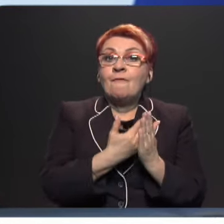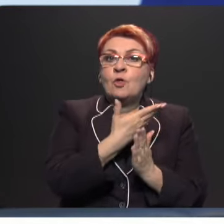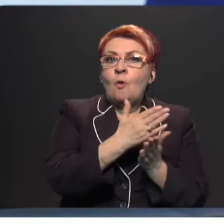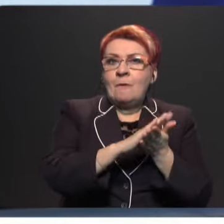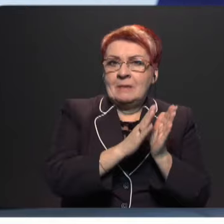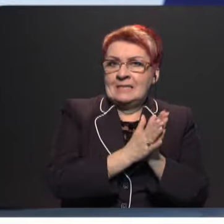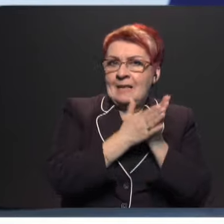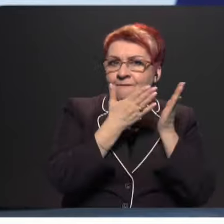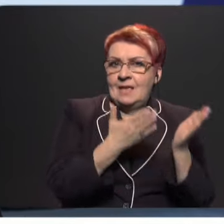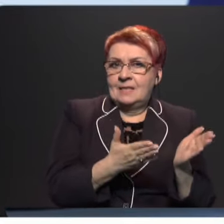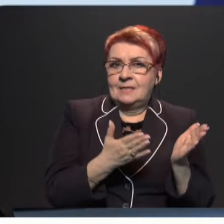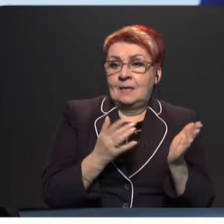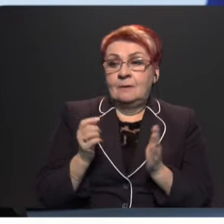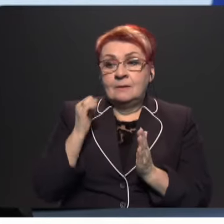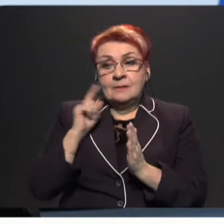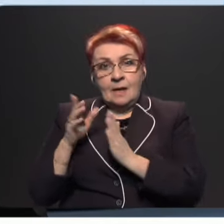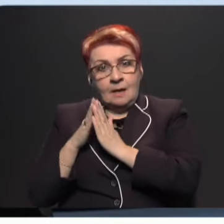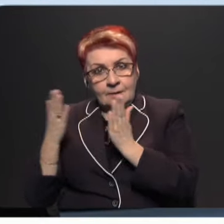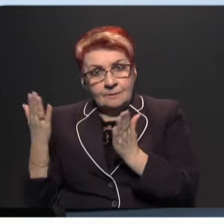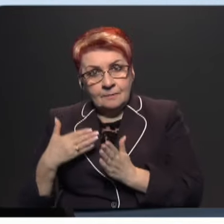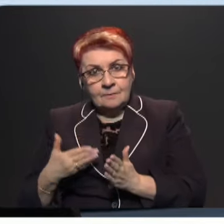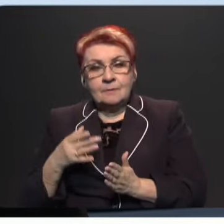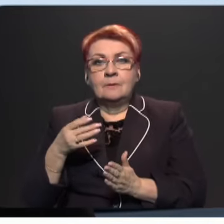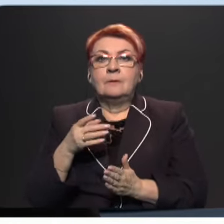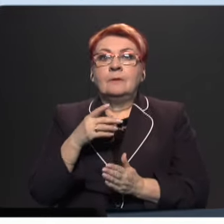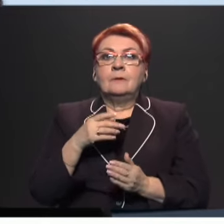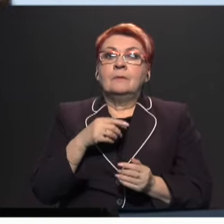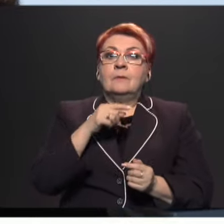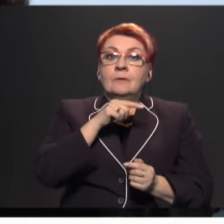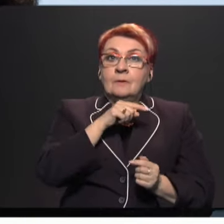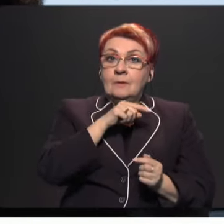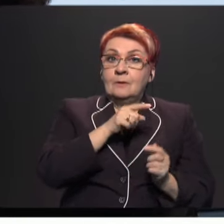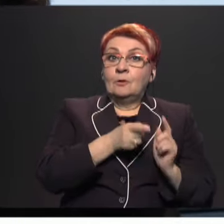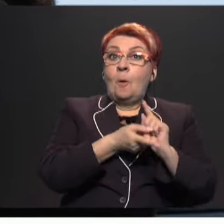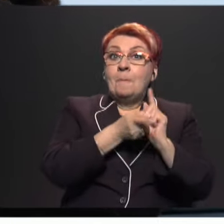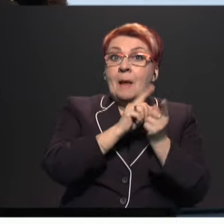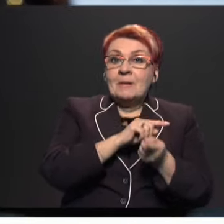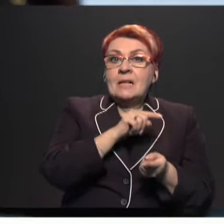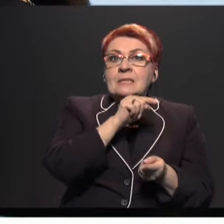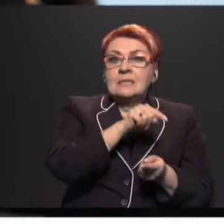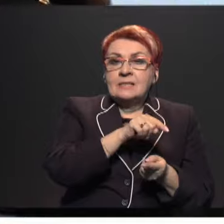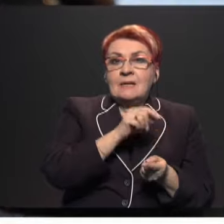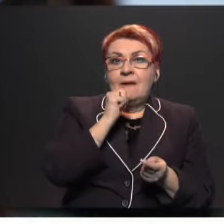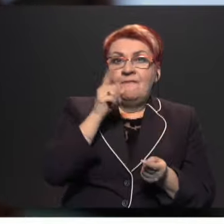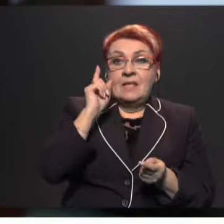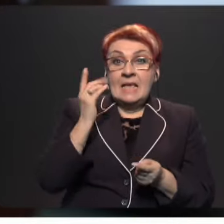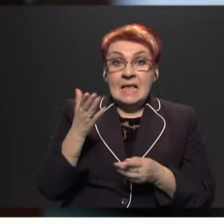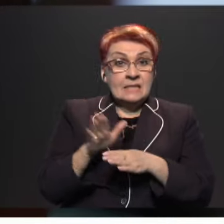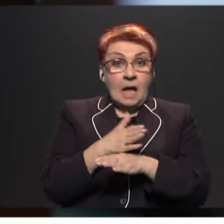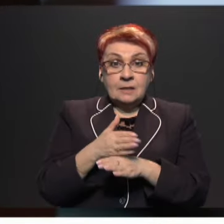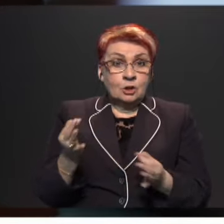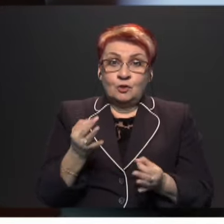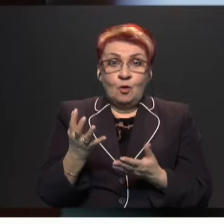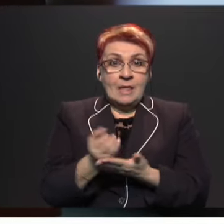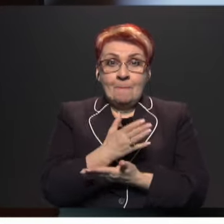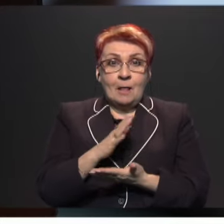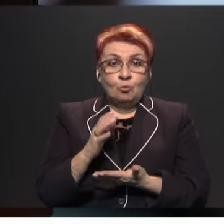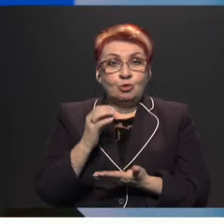что говорится в новом, прообразовалось в Ветхом. И если рассматривать их по отдельности, ничего не